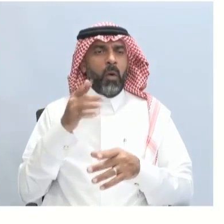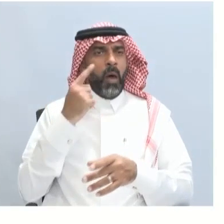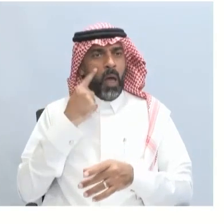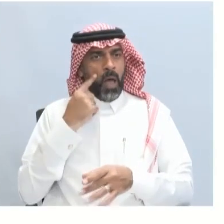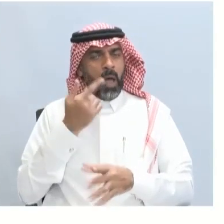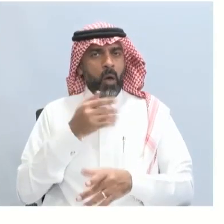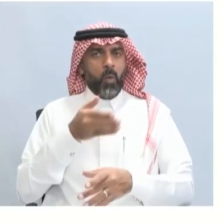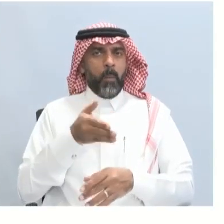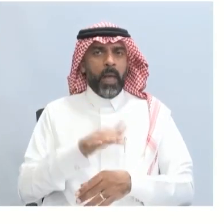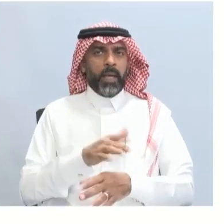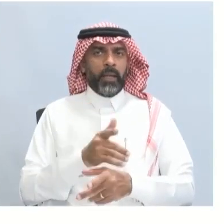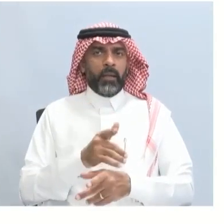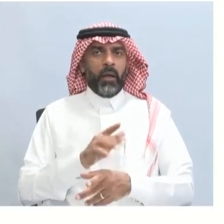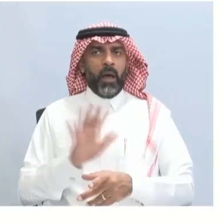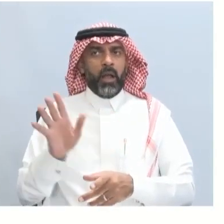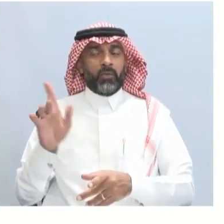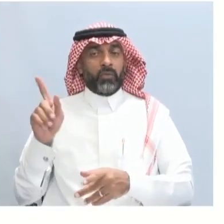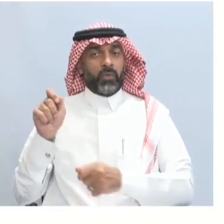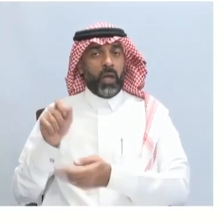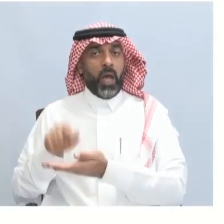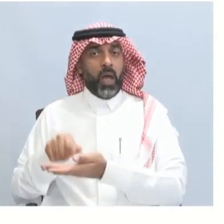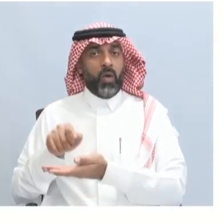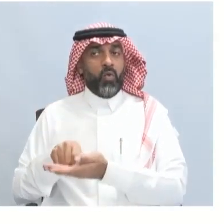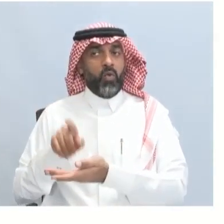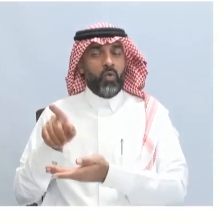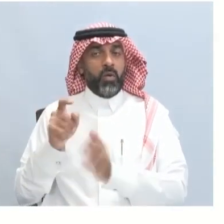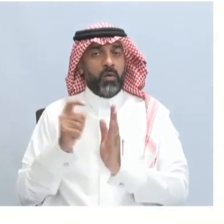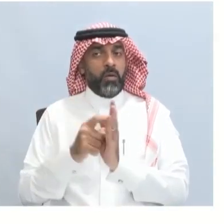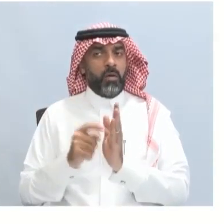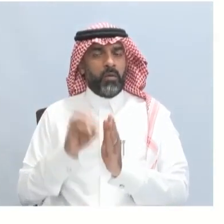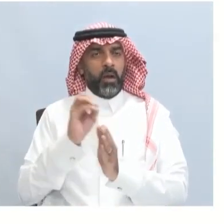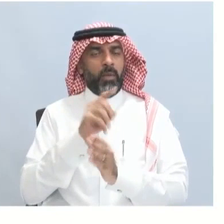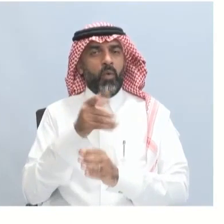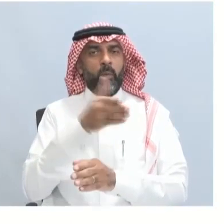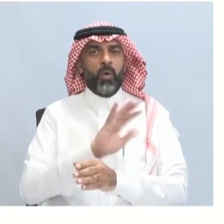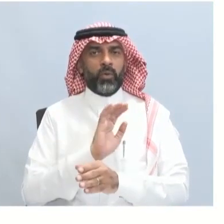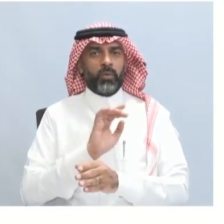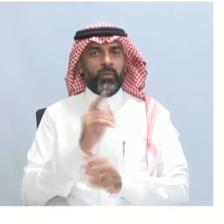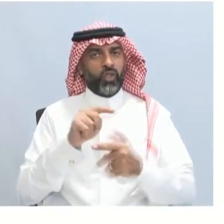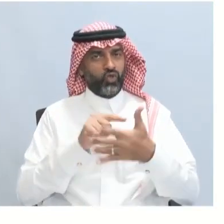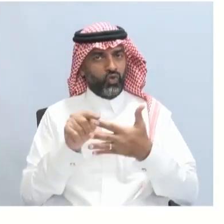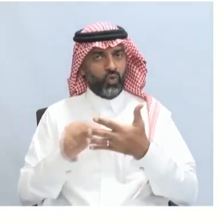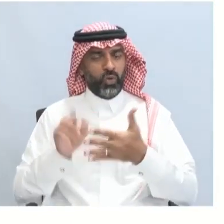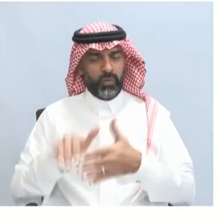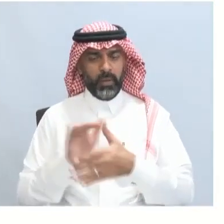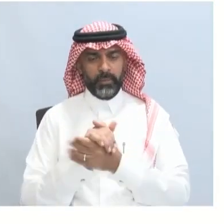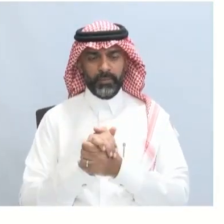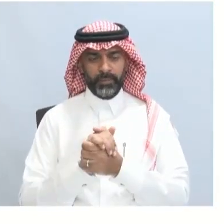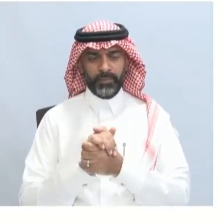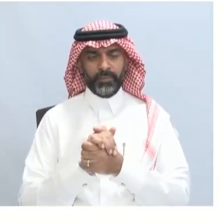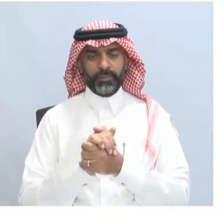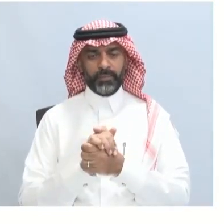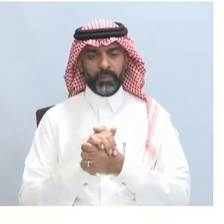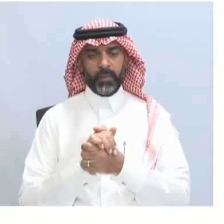ميتا بتوافر شروط معينه ويتميز المفقود عن الغائب ما الفرق بينهما الفرق بين المفقود